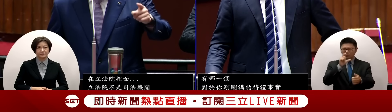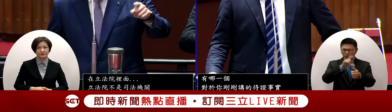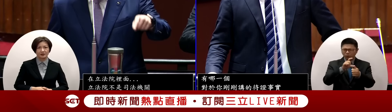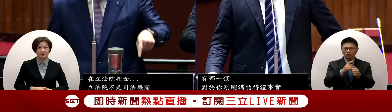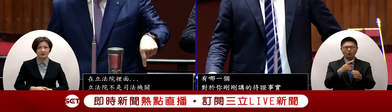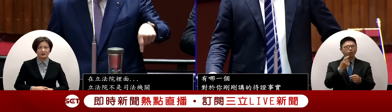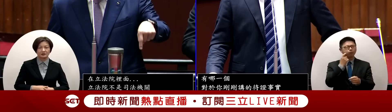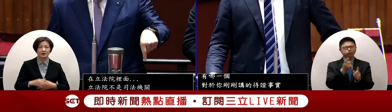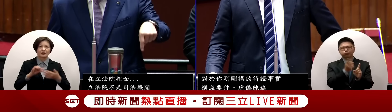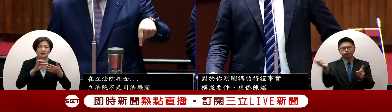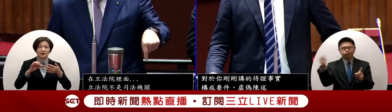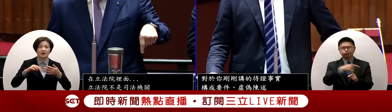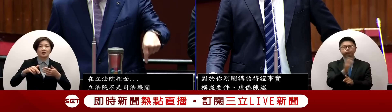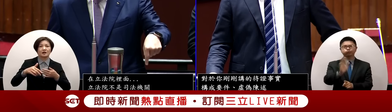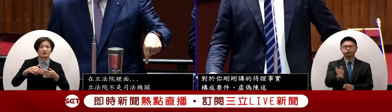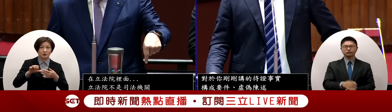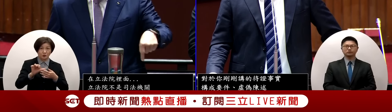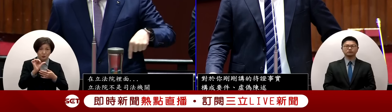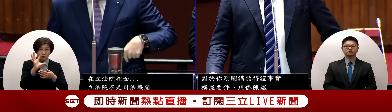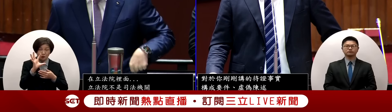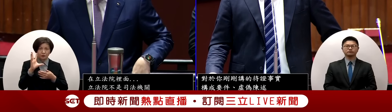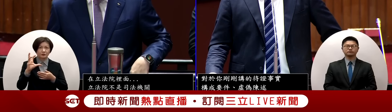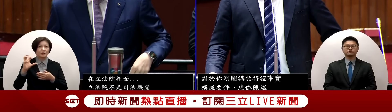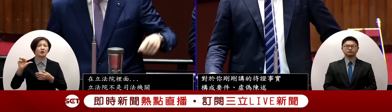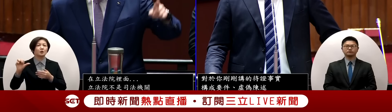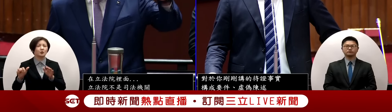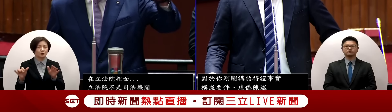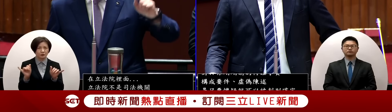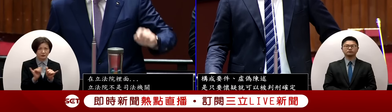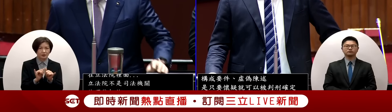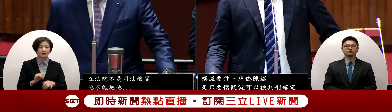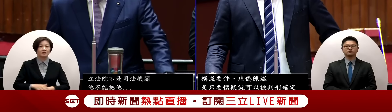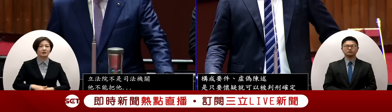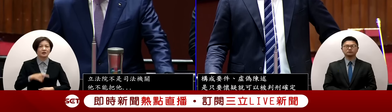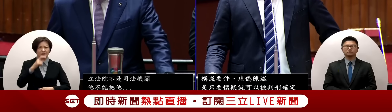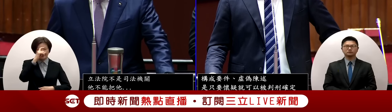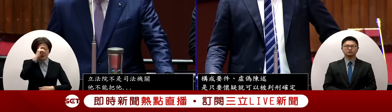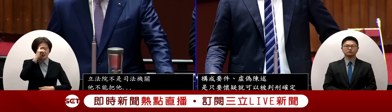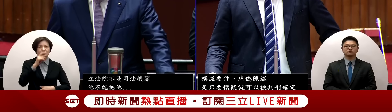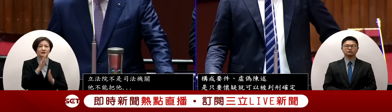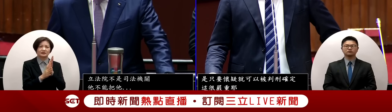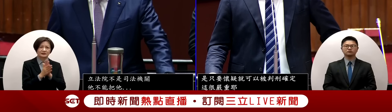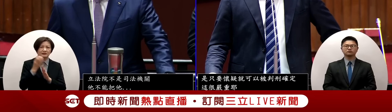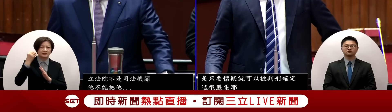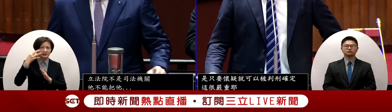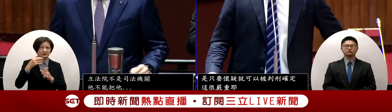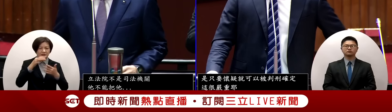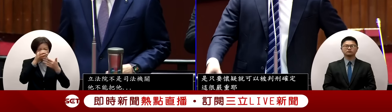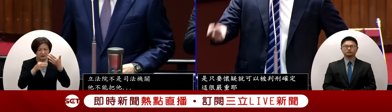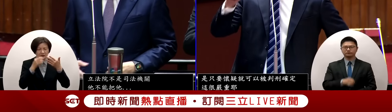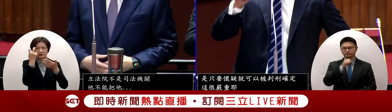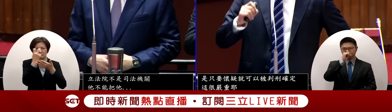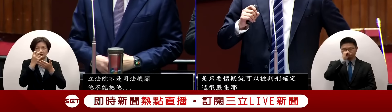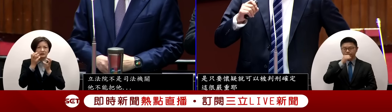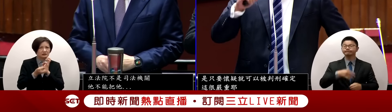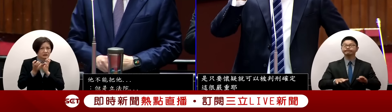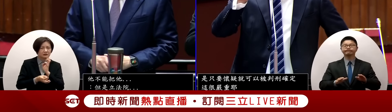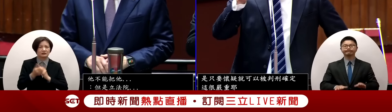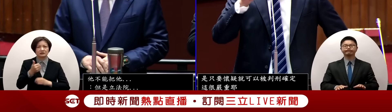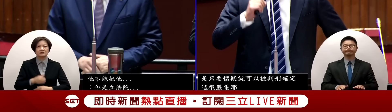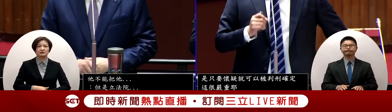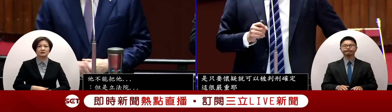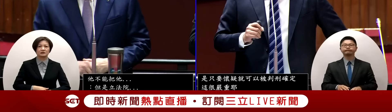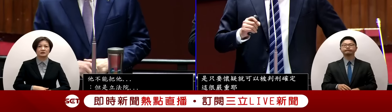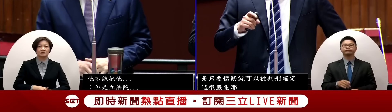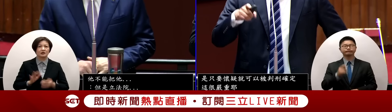也希望立法院也不要这样的做，我们是希望这样子重新审视条文内容的文字。 而且 所以 委员的咨询的内